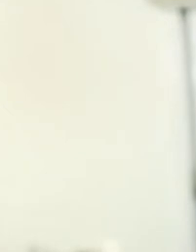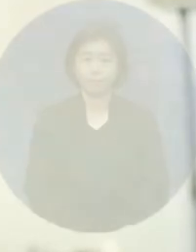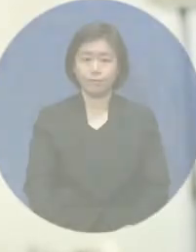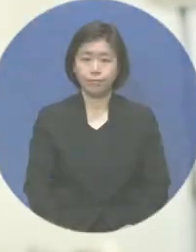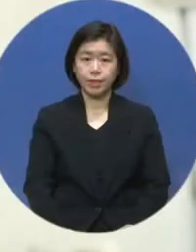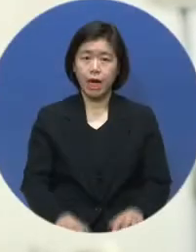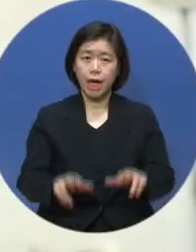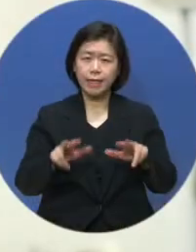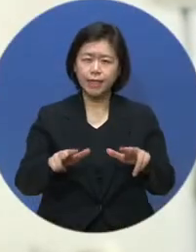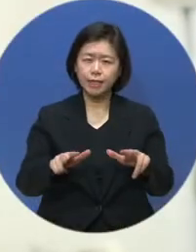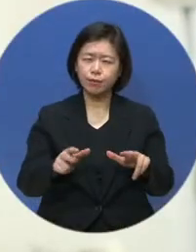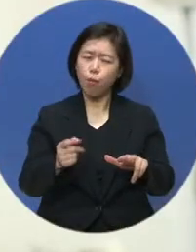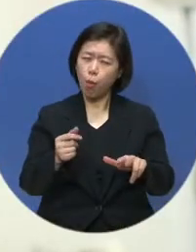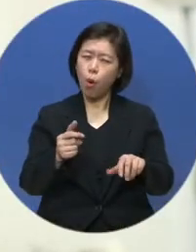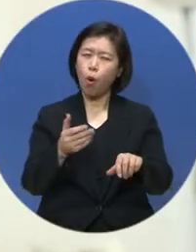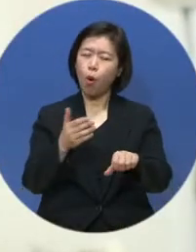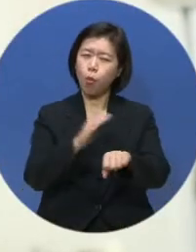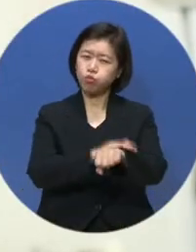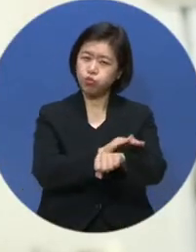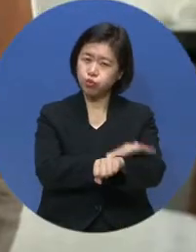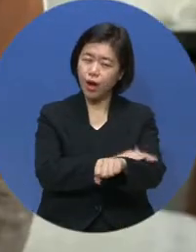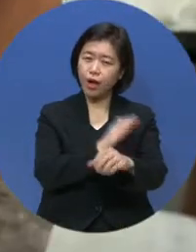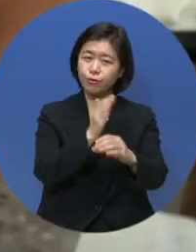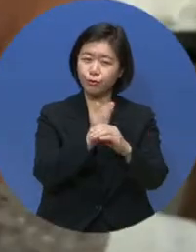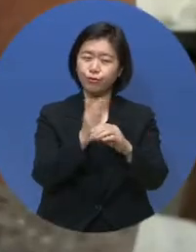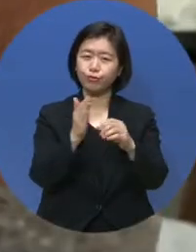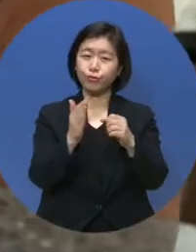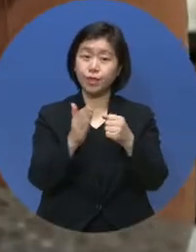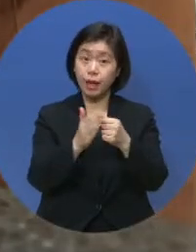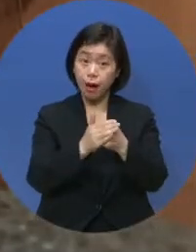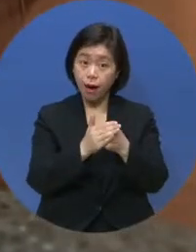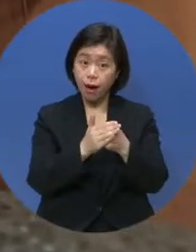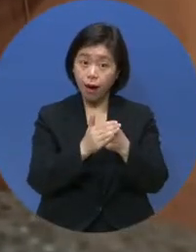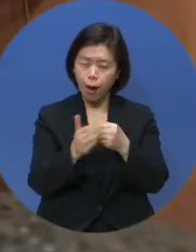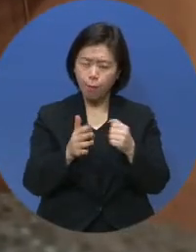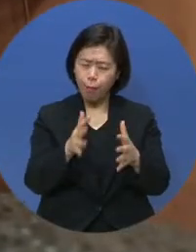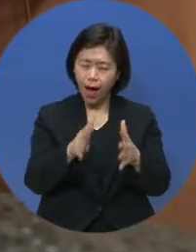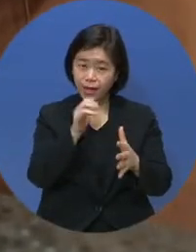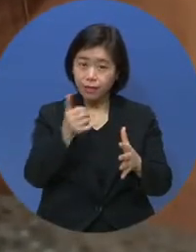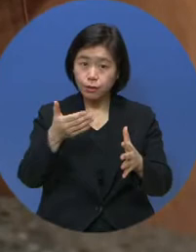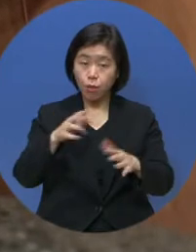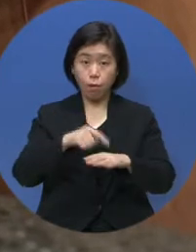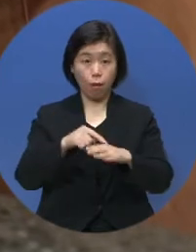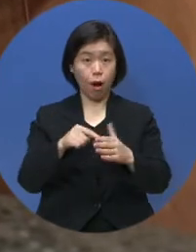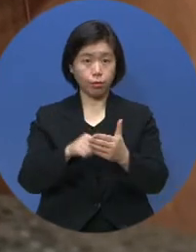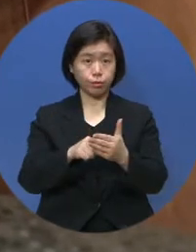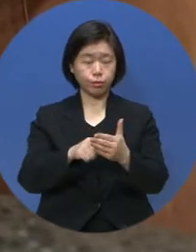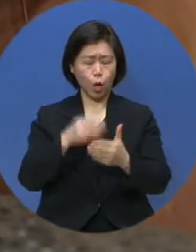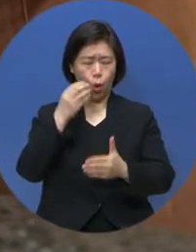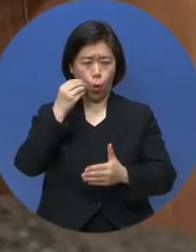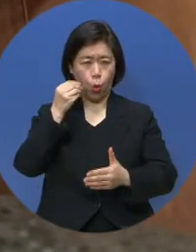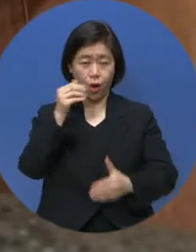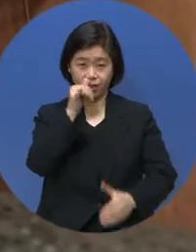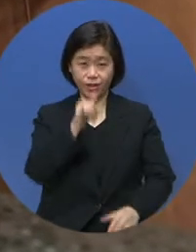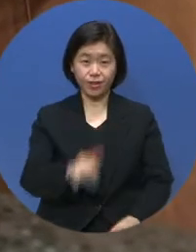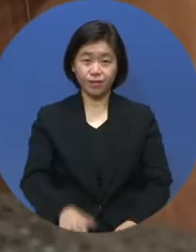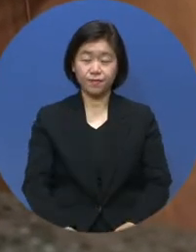아직 훈련생의 신분이지만 마음만큼은 누구보다 프로인 그들인데요.